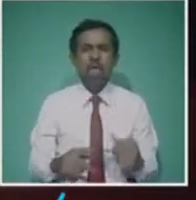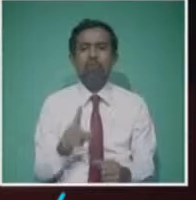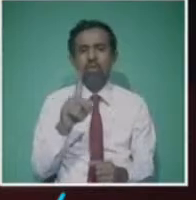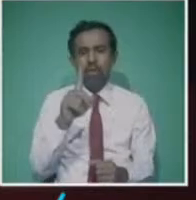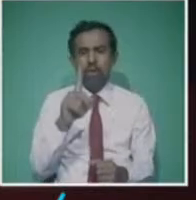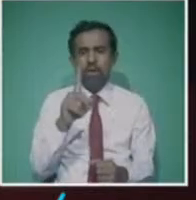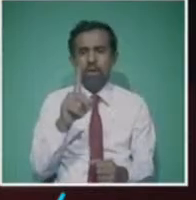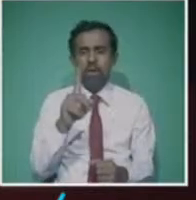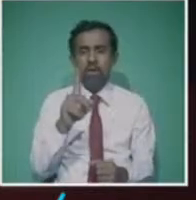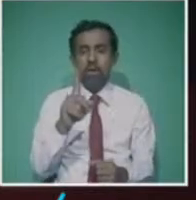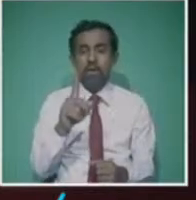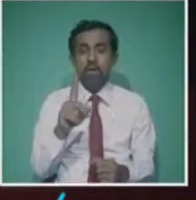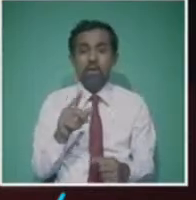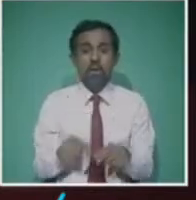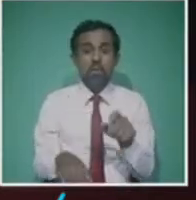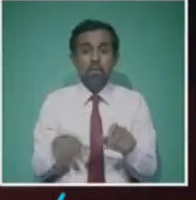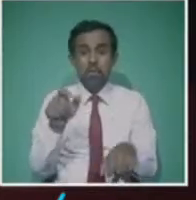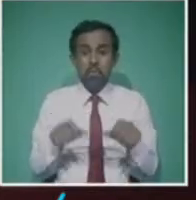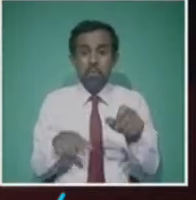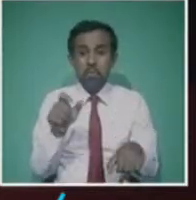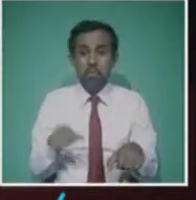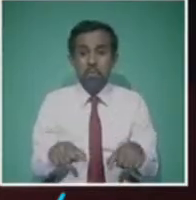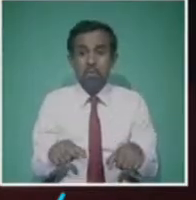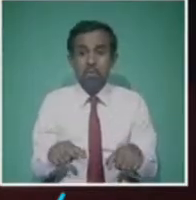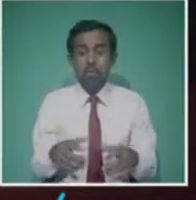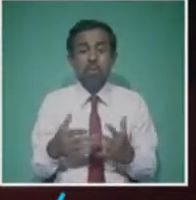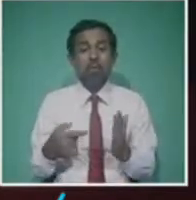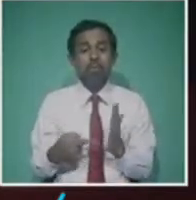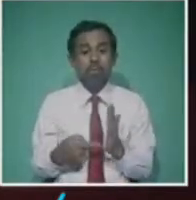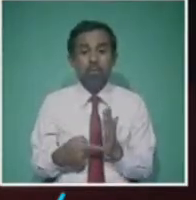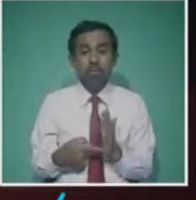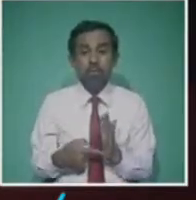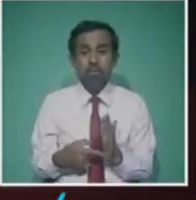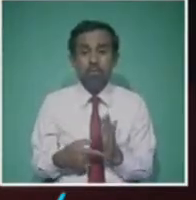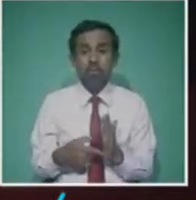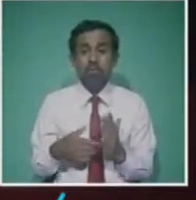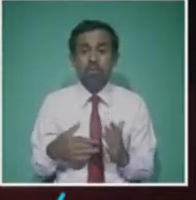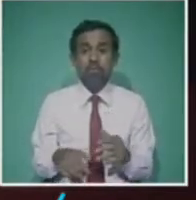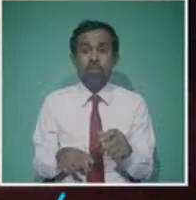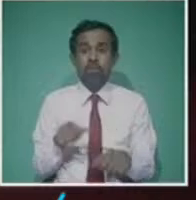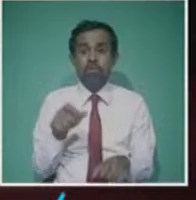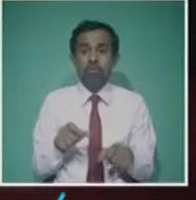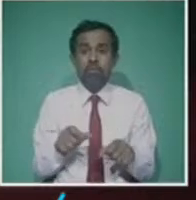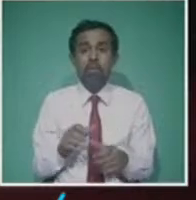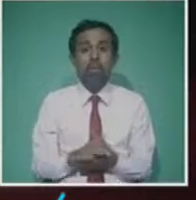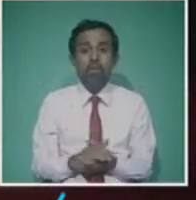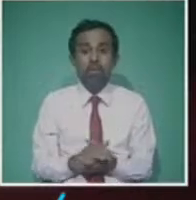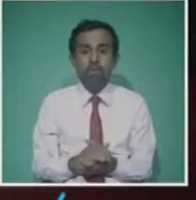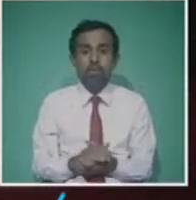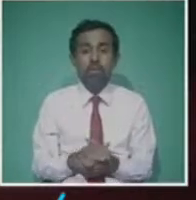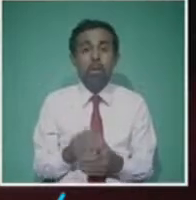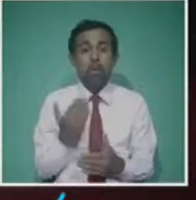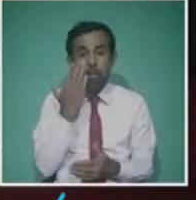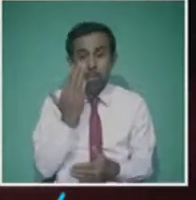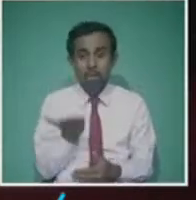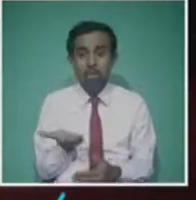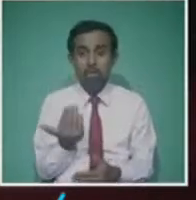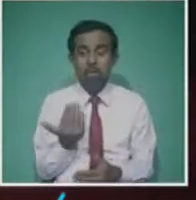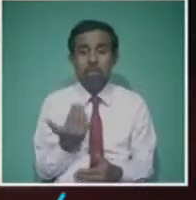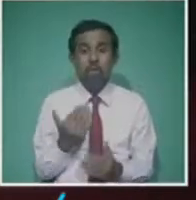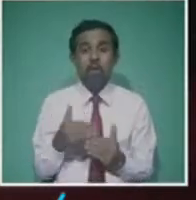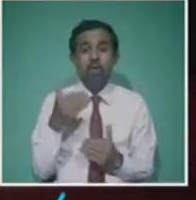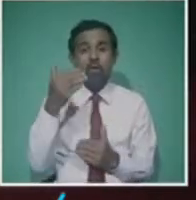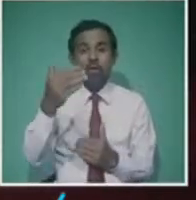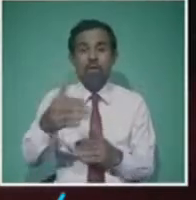ඒක හන්දා ජනතාව ජීවත් වෙන්නේ ඉතා විශාල පීඩනයක ජනතාව මේ තත්ත්වයට මුහුණ දීලා අපේ